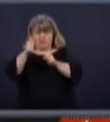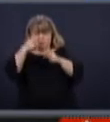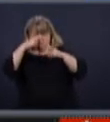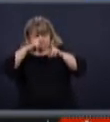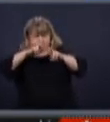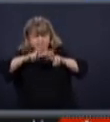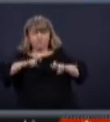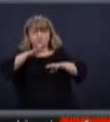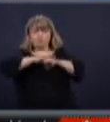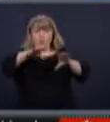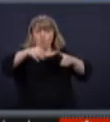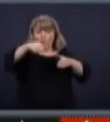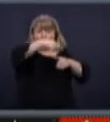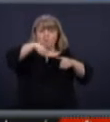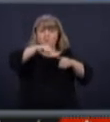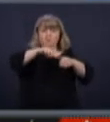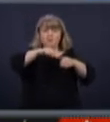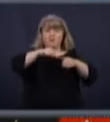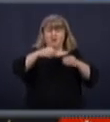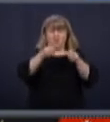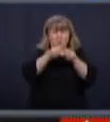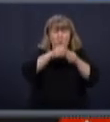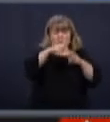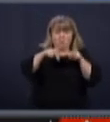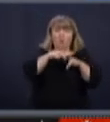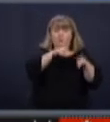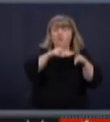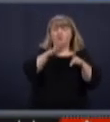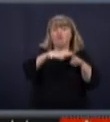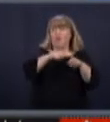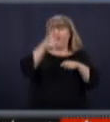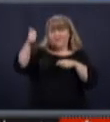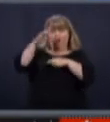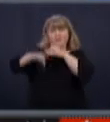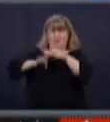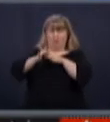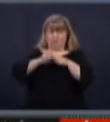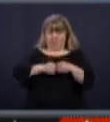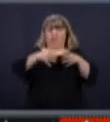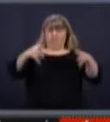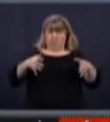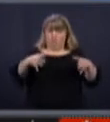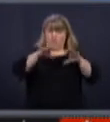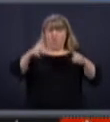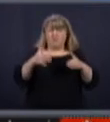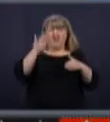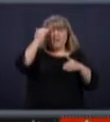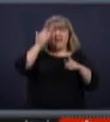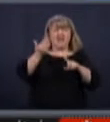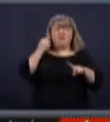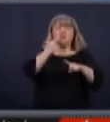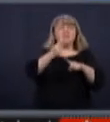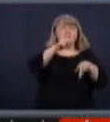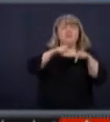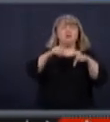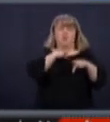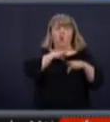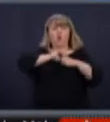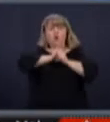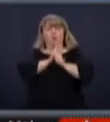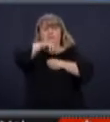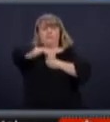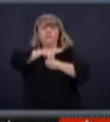monde. Vous vous rappelez, j'avais demandé aux gens qui ont la COVID-19 de s'inscrire. Je le redemande à